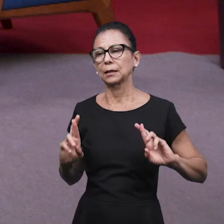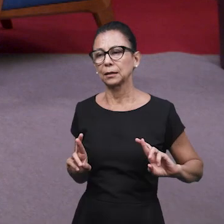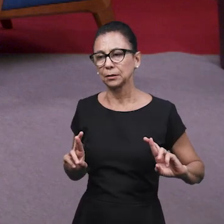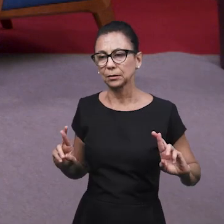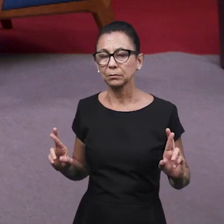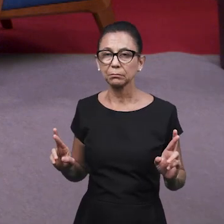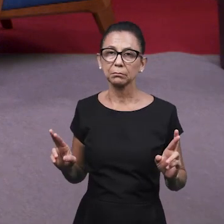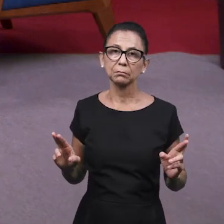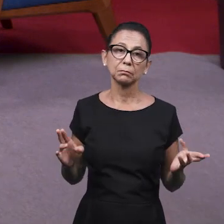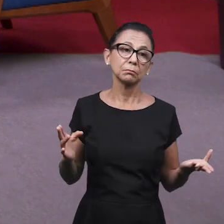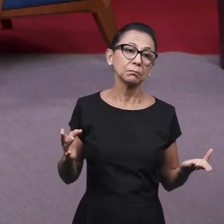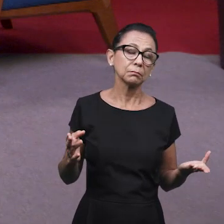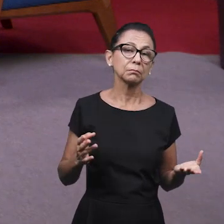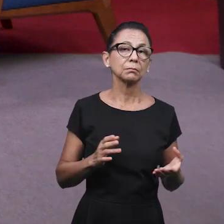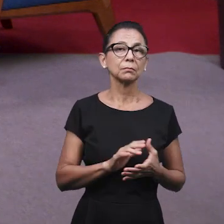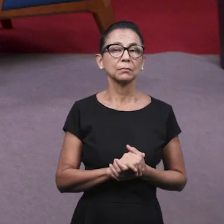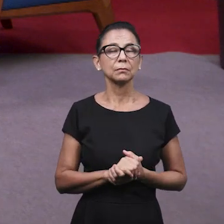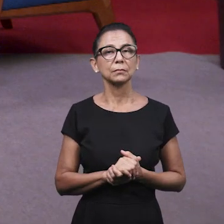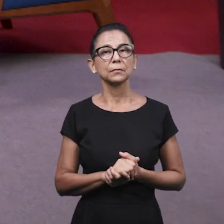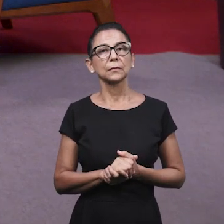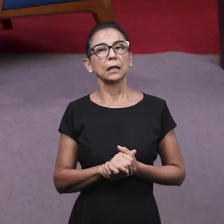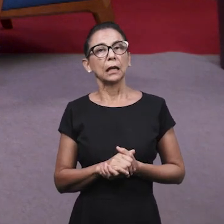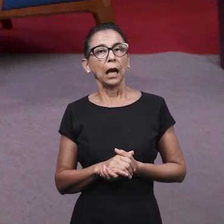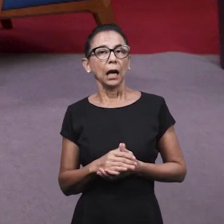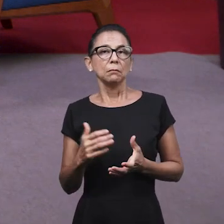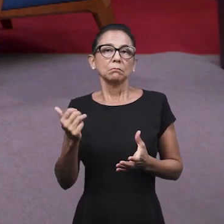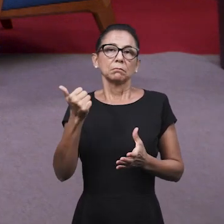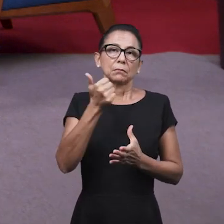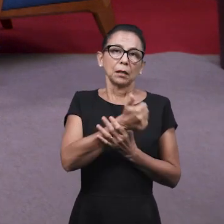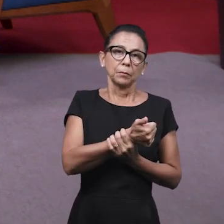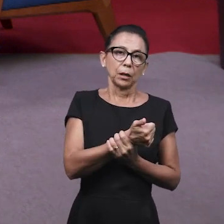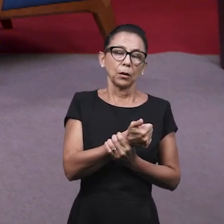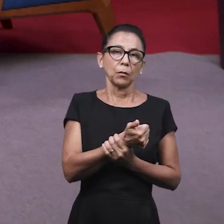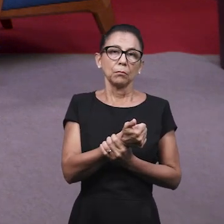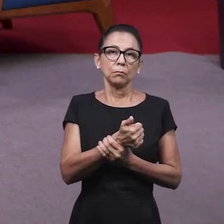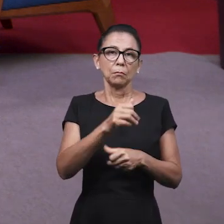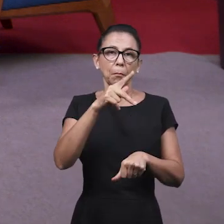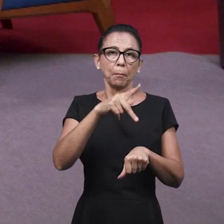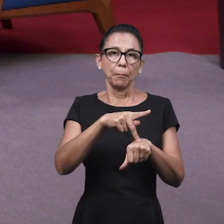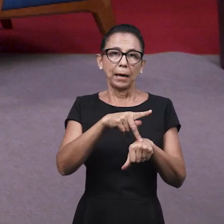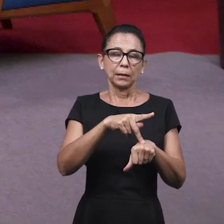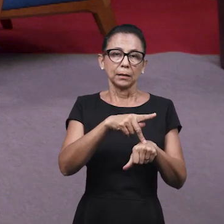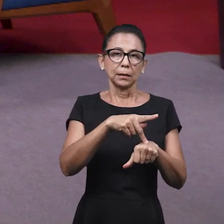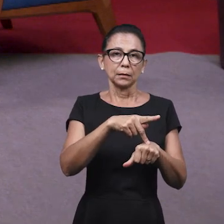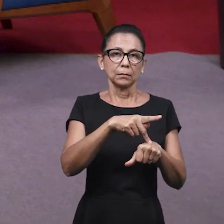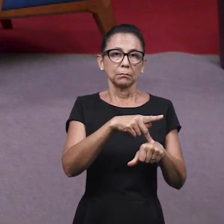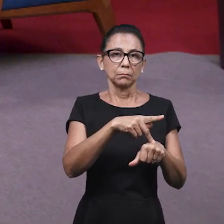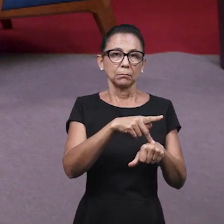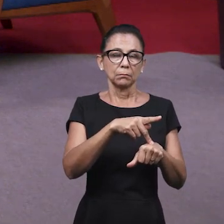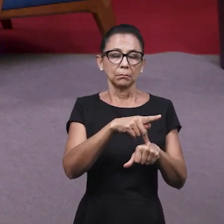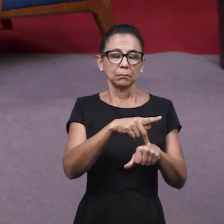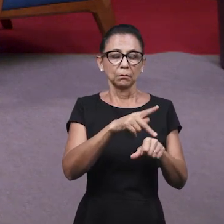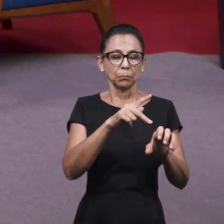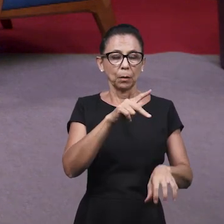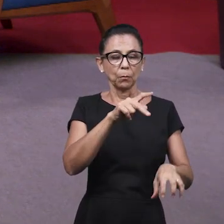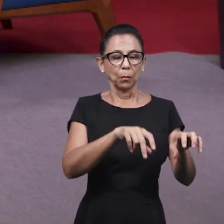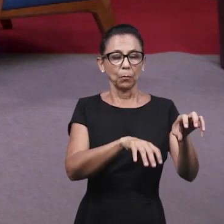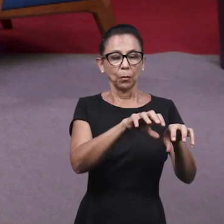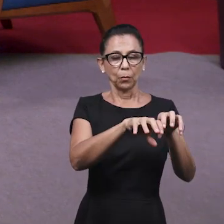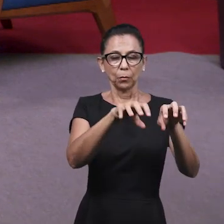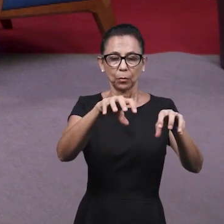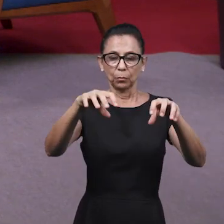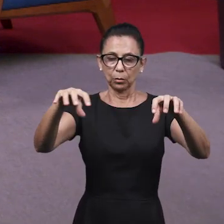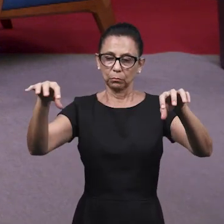certainement a fait l'autel en pierre, a mis le bois et a commencé à attacher Isaac, n'est-ce pas? J'imagine